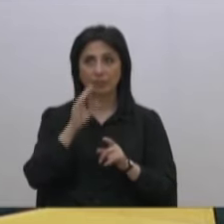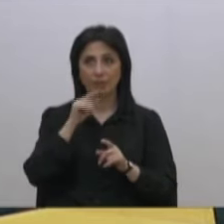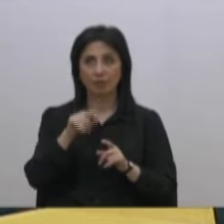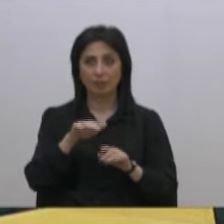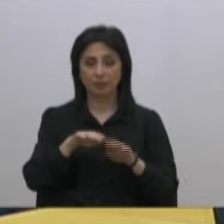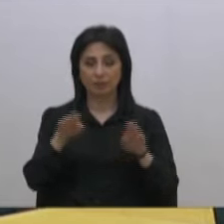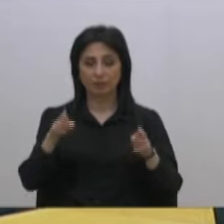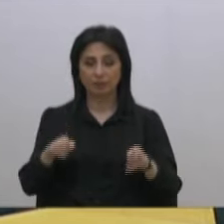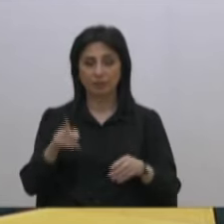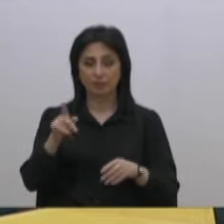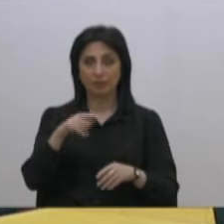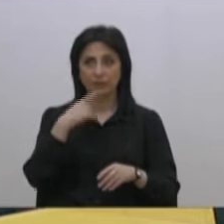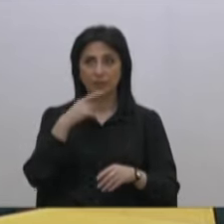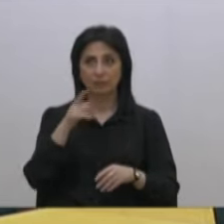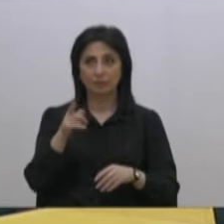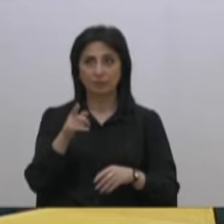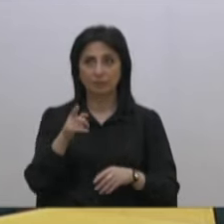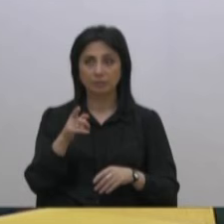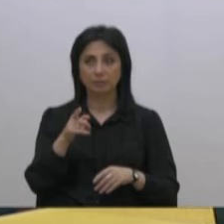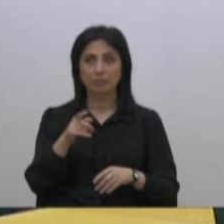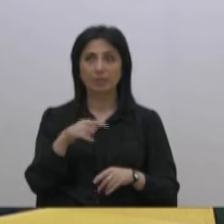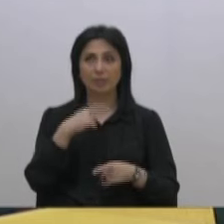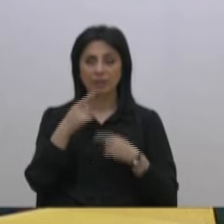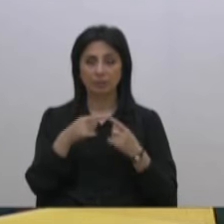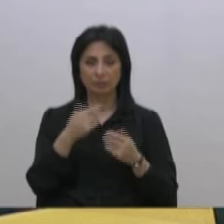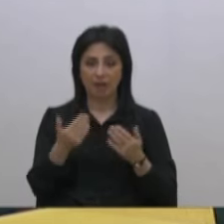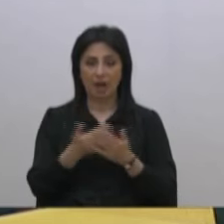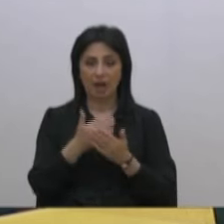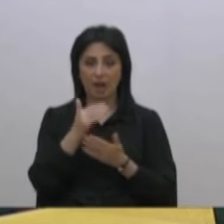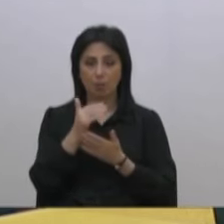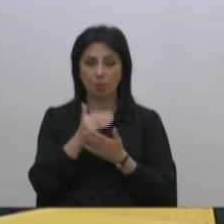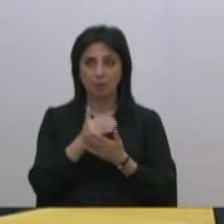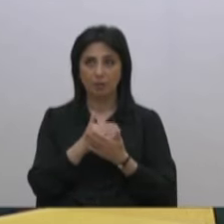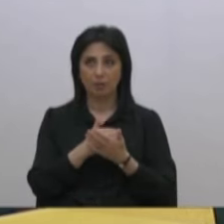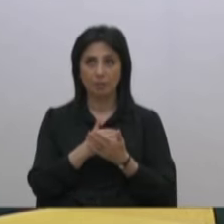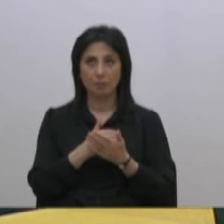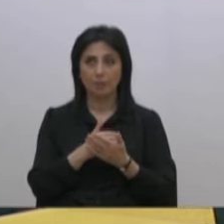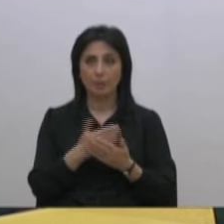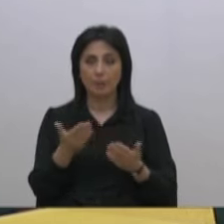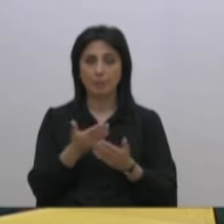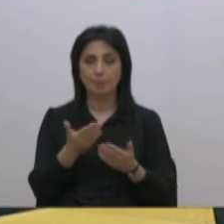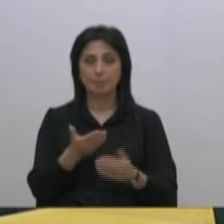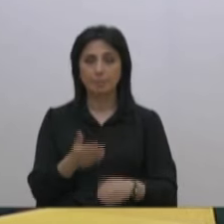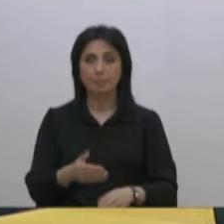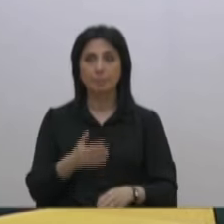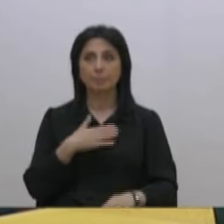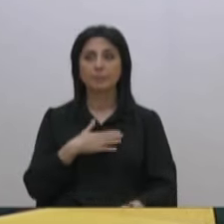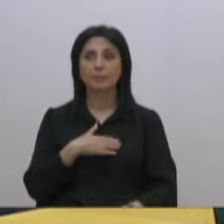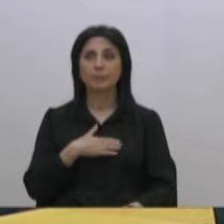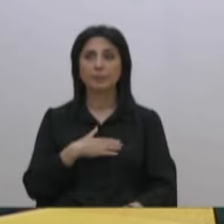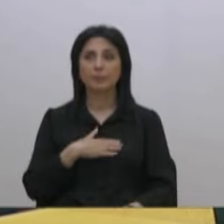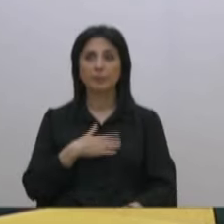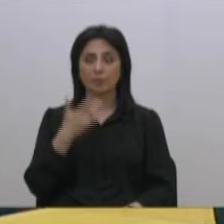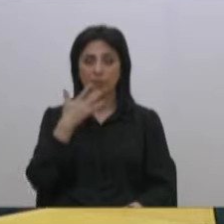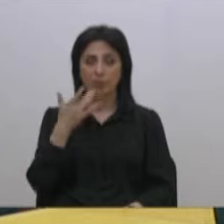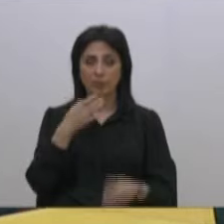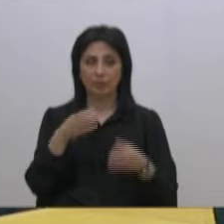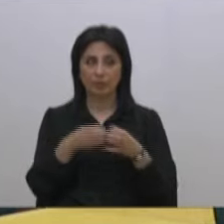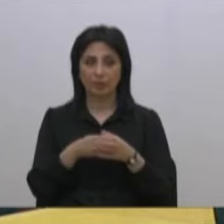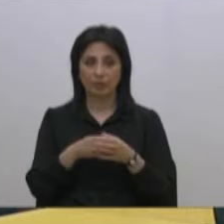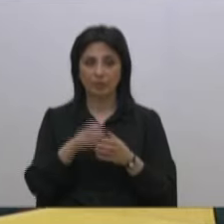ამ ტრიბუნასთან მან თქვა და ისაუბრა ახალ პროგრამაზე, რომელსაც ჩვენი პოლიტიკური